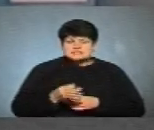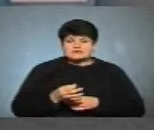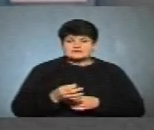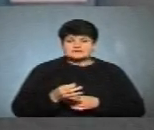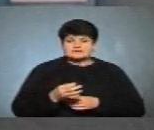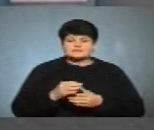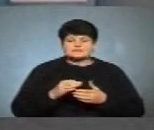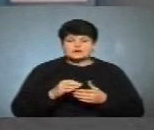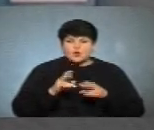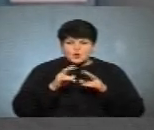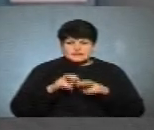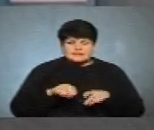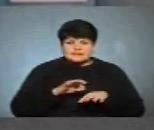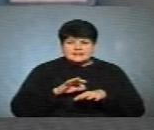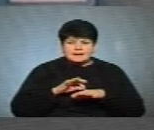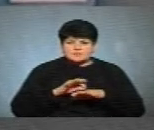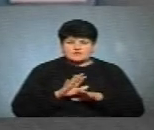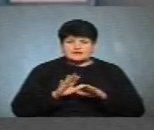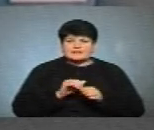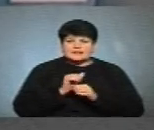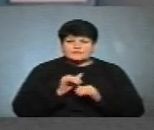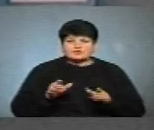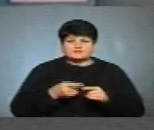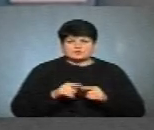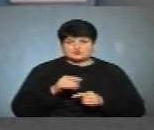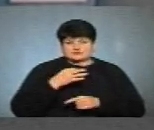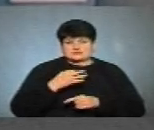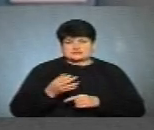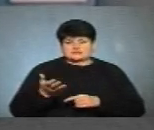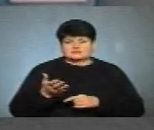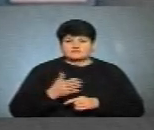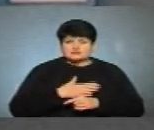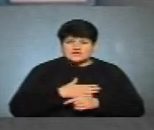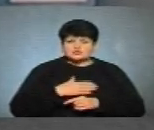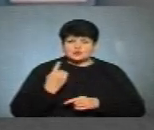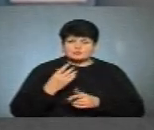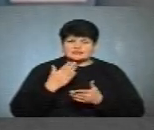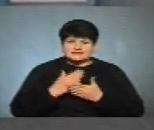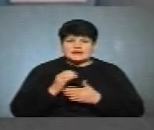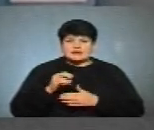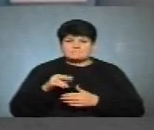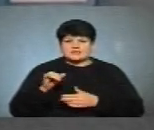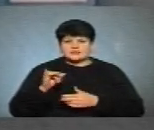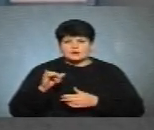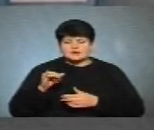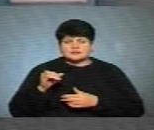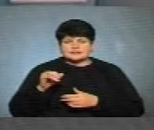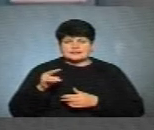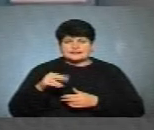під розслідування не проводяться, не можу я цього сказати. В нашій області є епідеміологи,